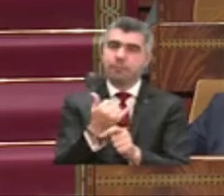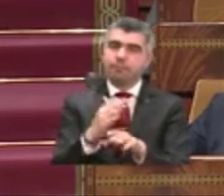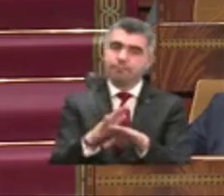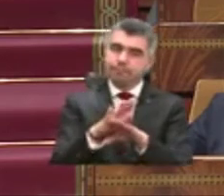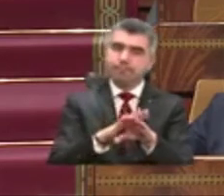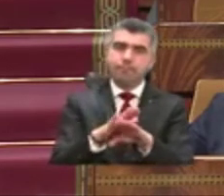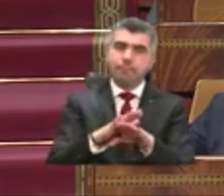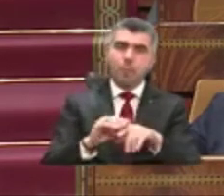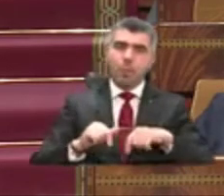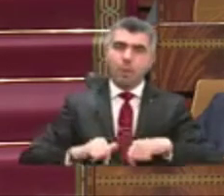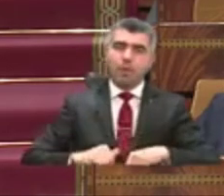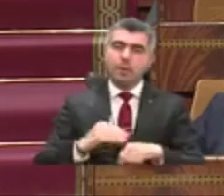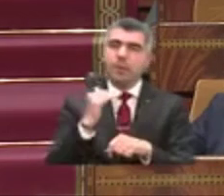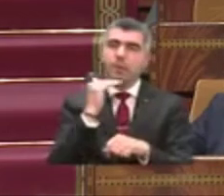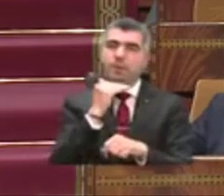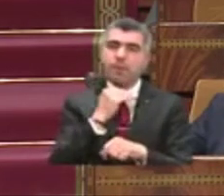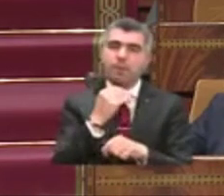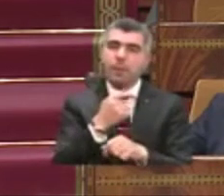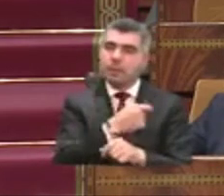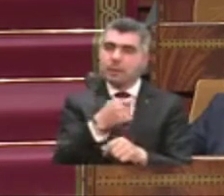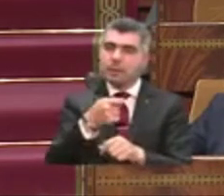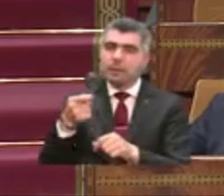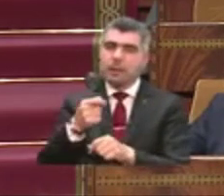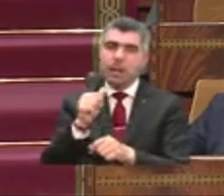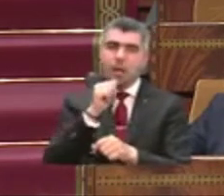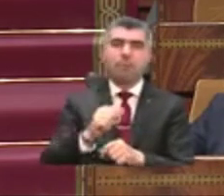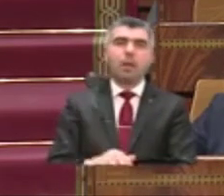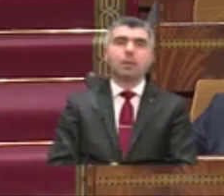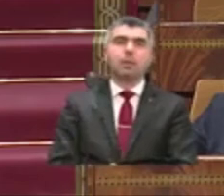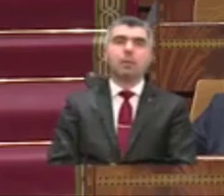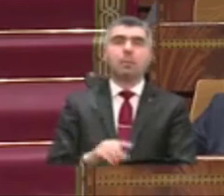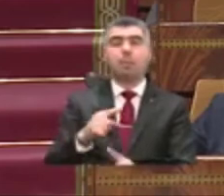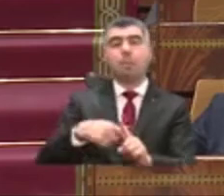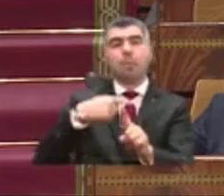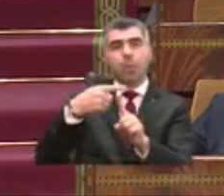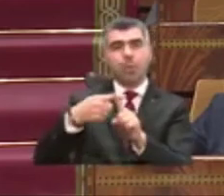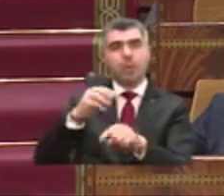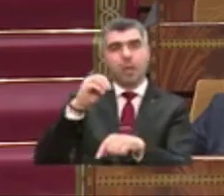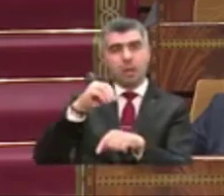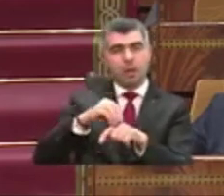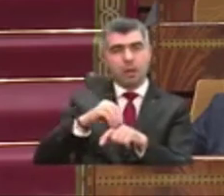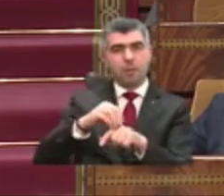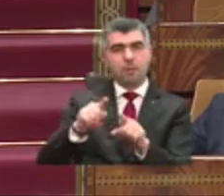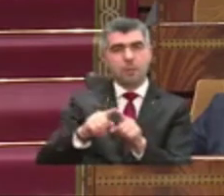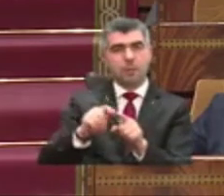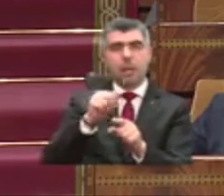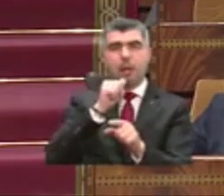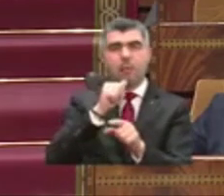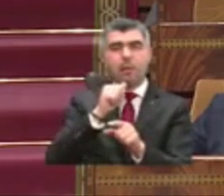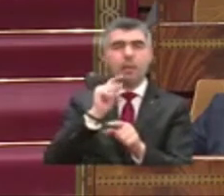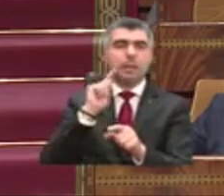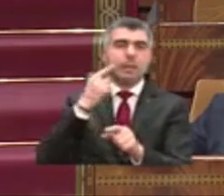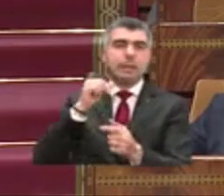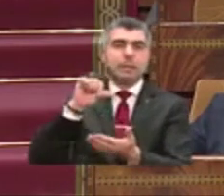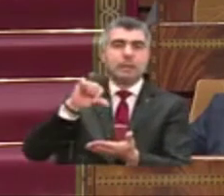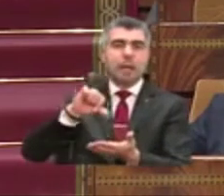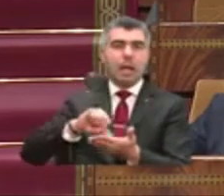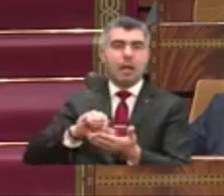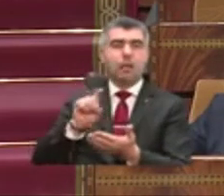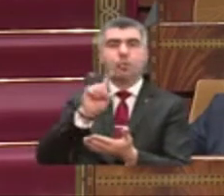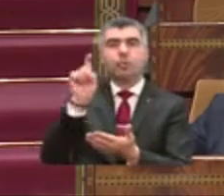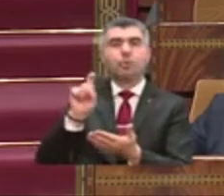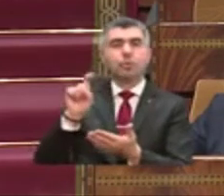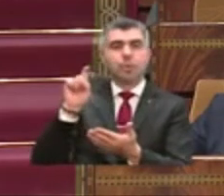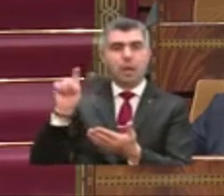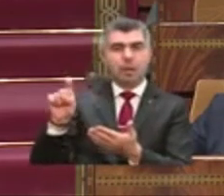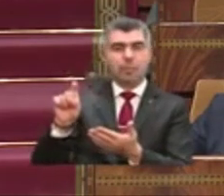الوزير، نعجلوا باش نوصلوا لهم الماء. كذلك بعض الجماعات اللي كاينين في جهه الداخله والذهب، كذلك كمركز اوسر ذات